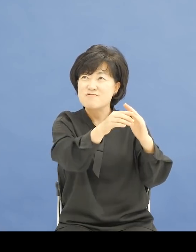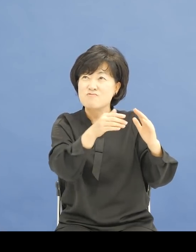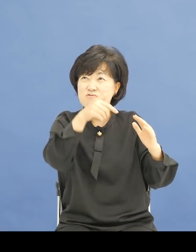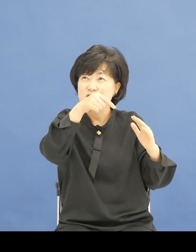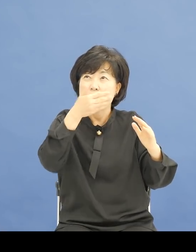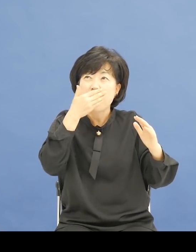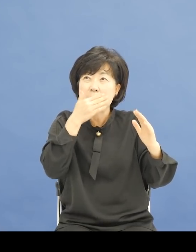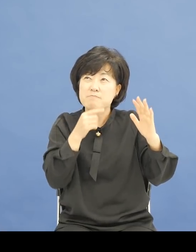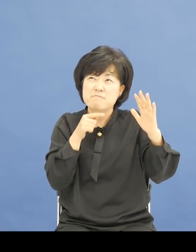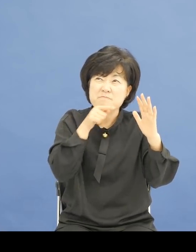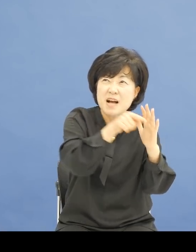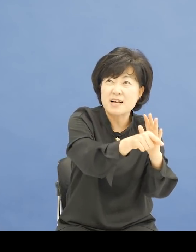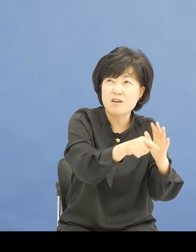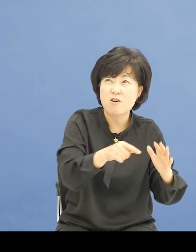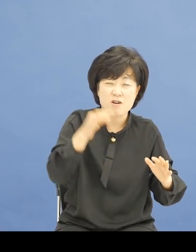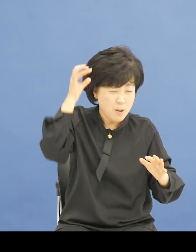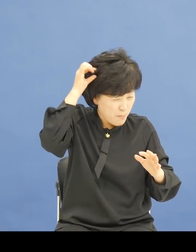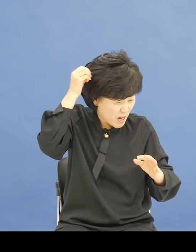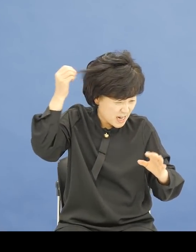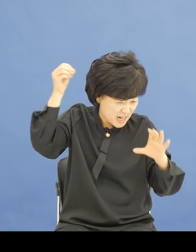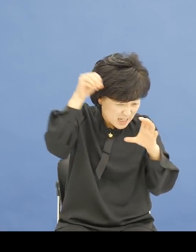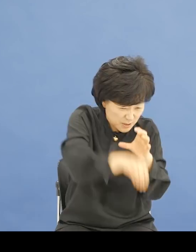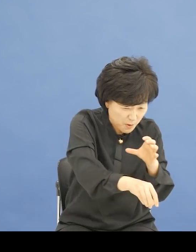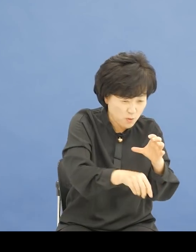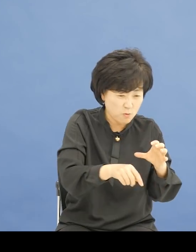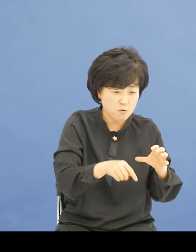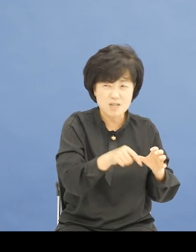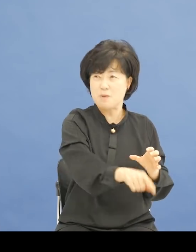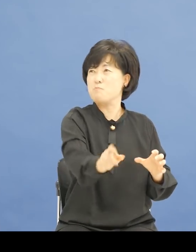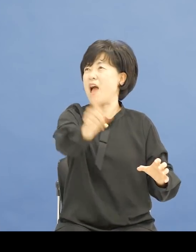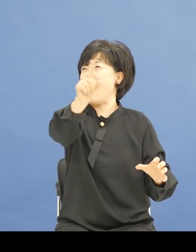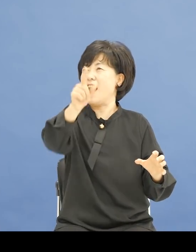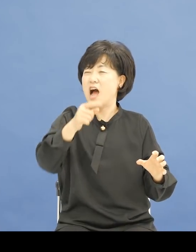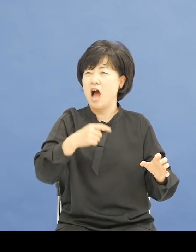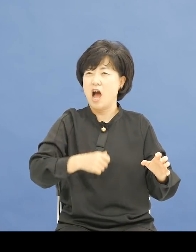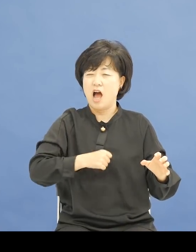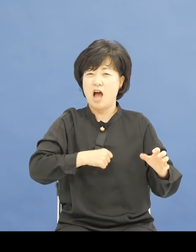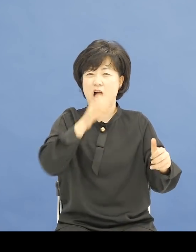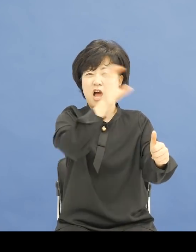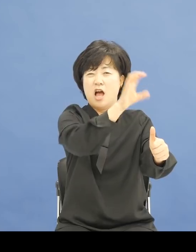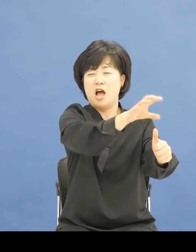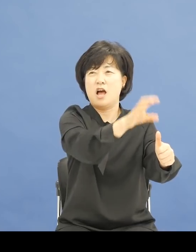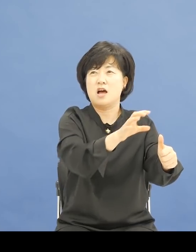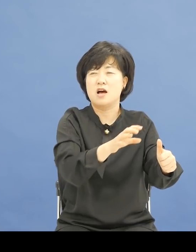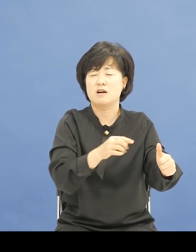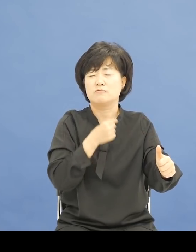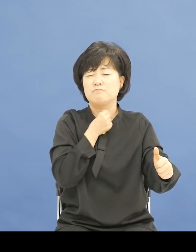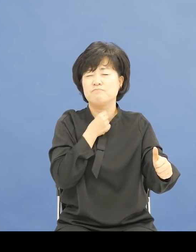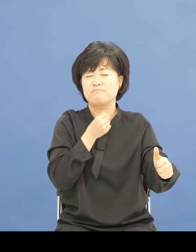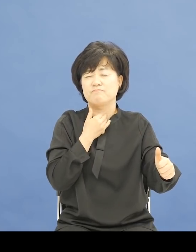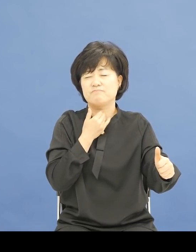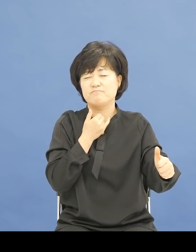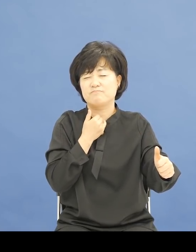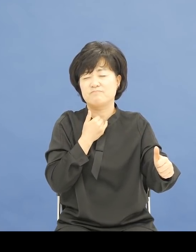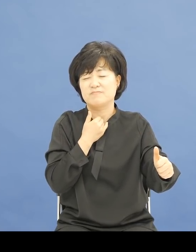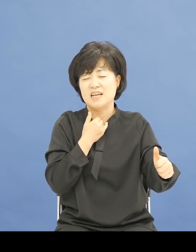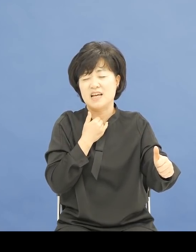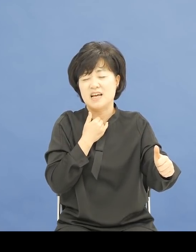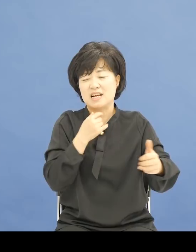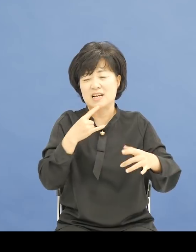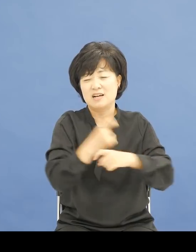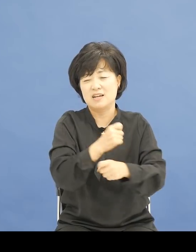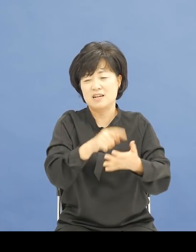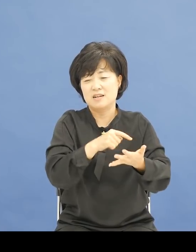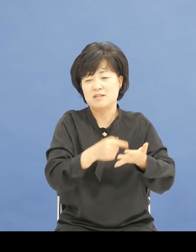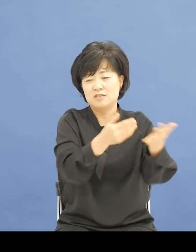집어넣어가지고 컴플레인 걸고 싶은 그런 인간적인 생각이 솔직히 그럴 수 드는 있죠, 겁니다. 그럴 수 있죠. 그런데 그렇게 하면 남는 게 하나도 없잖아요. 예,